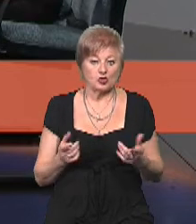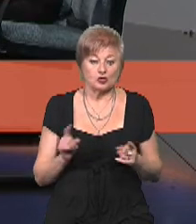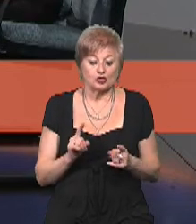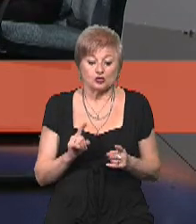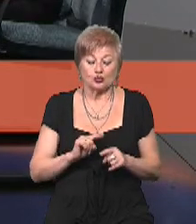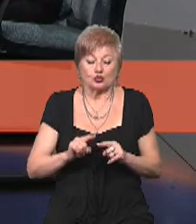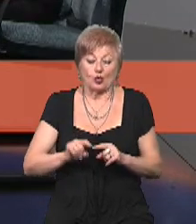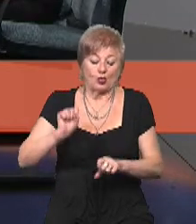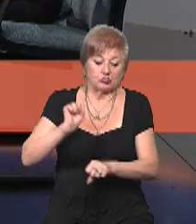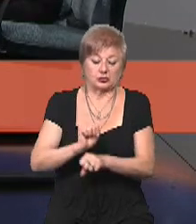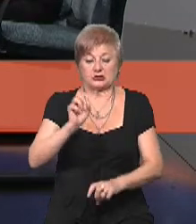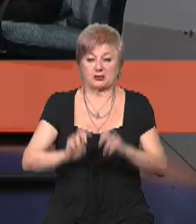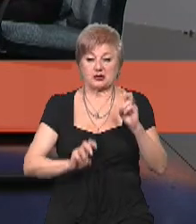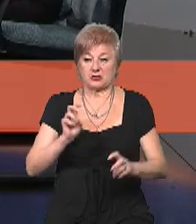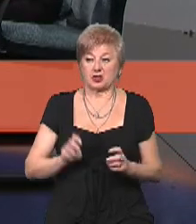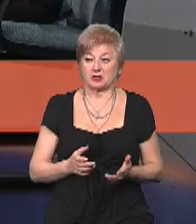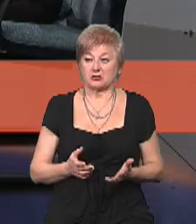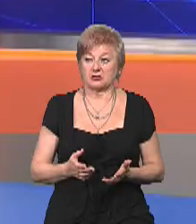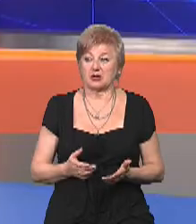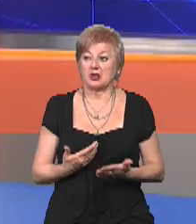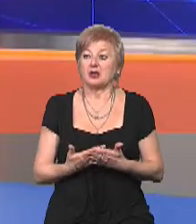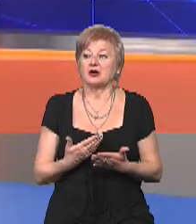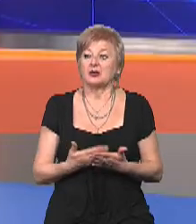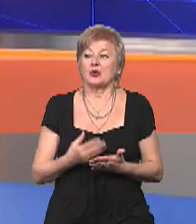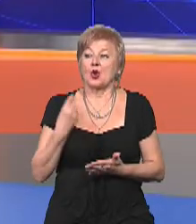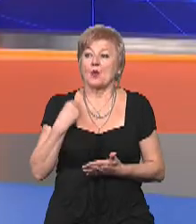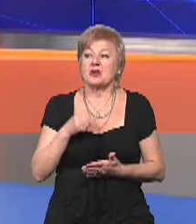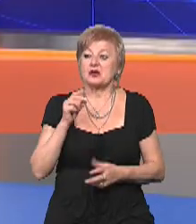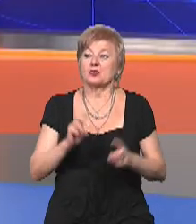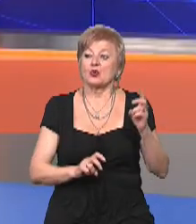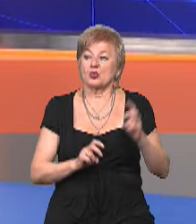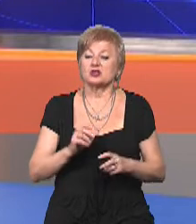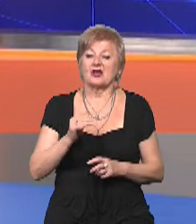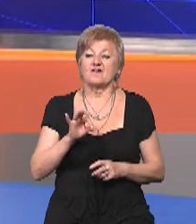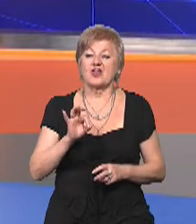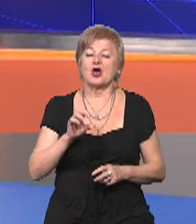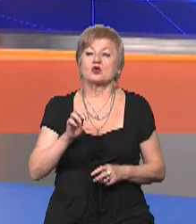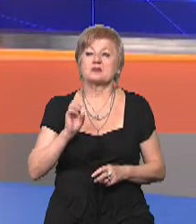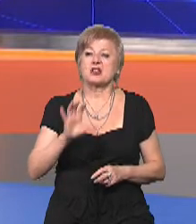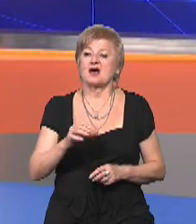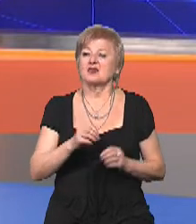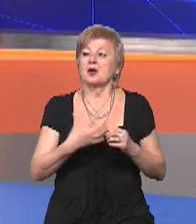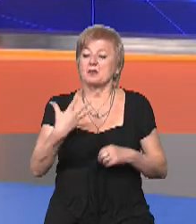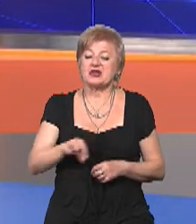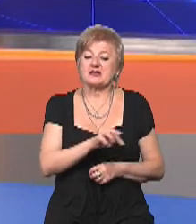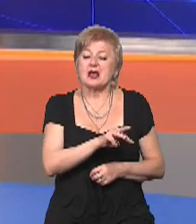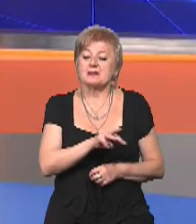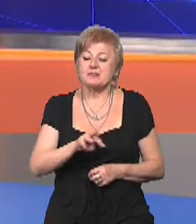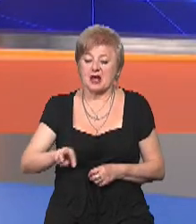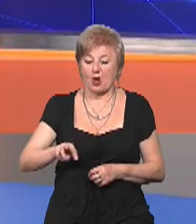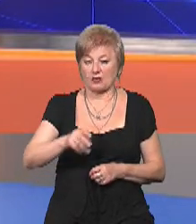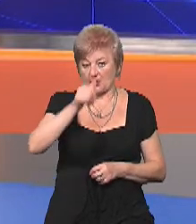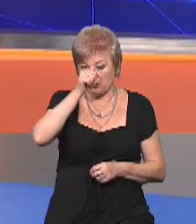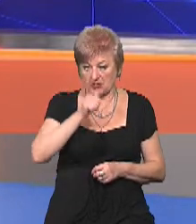грані остановки із-за от цих дій. Наприклад, по Запорізькому заводу феросплаву 50 мільйонів гривень в місяць. Це